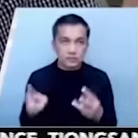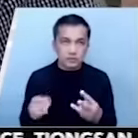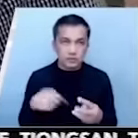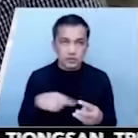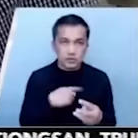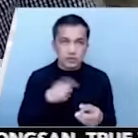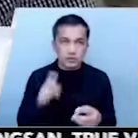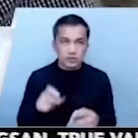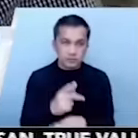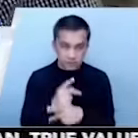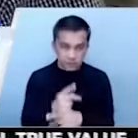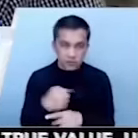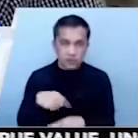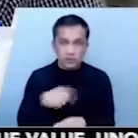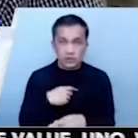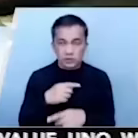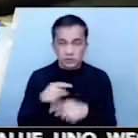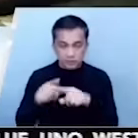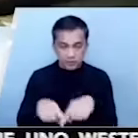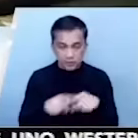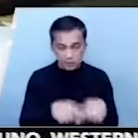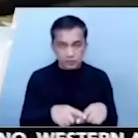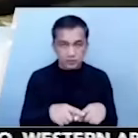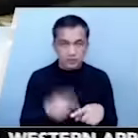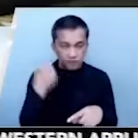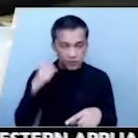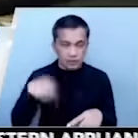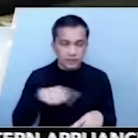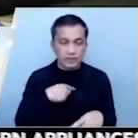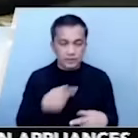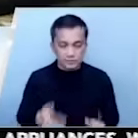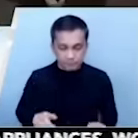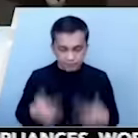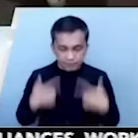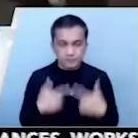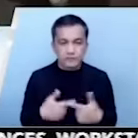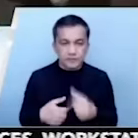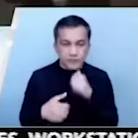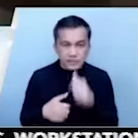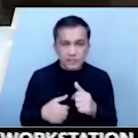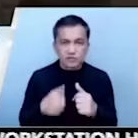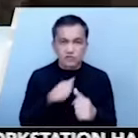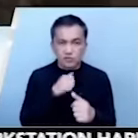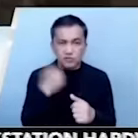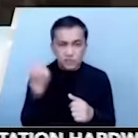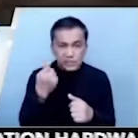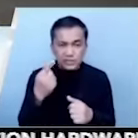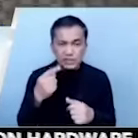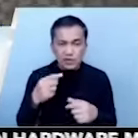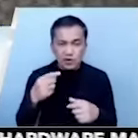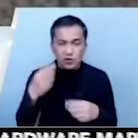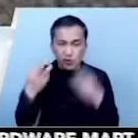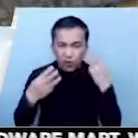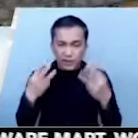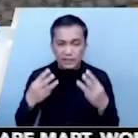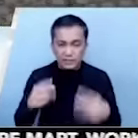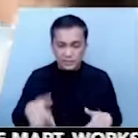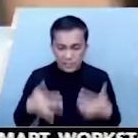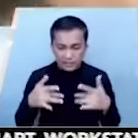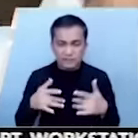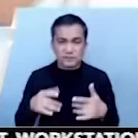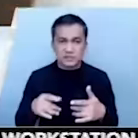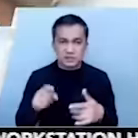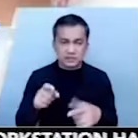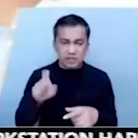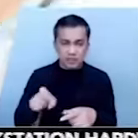we depend on them every day for our lives. Hindi lang wildlife ang dapat alagaan at protektahan, kundi pati mga